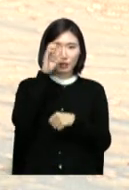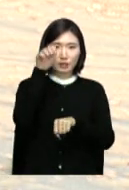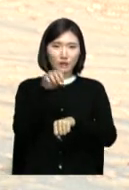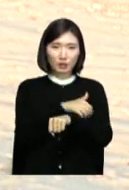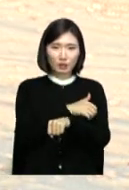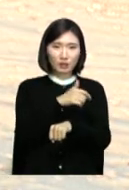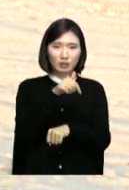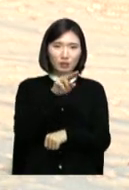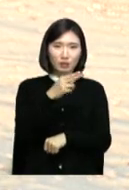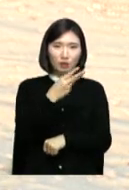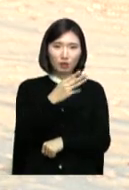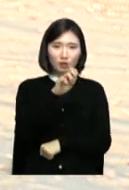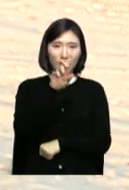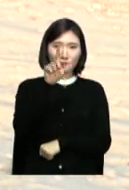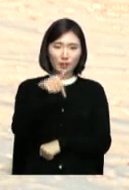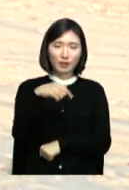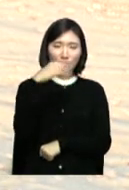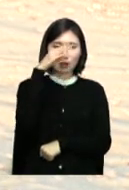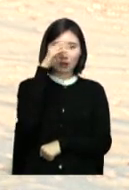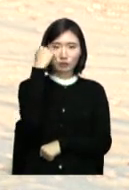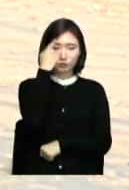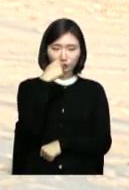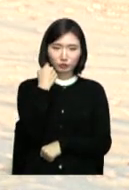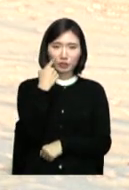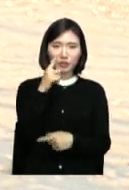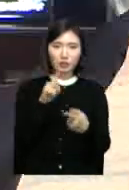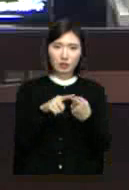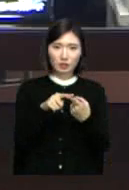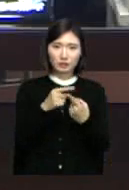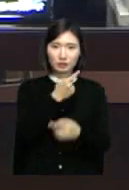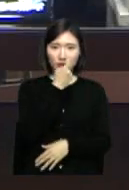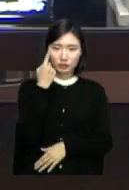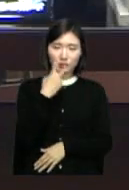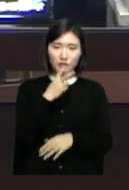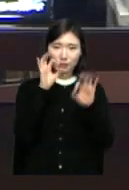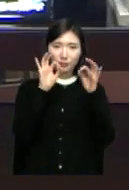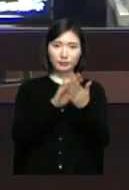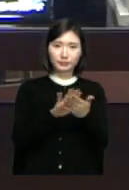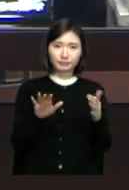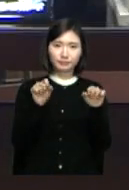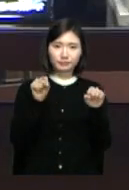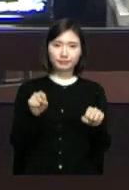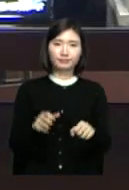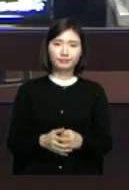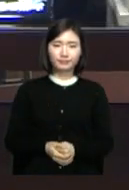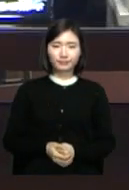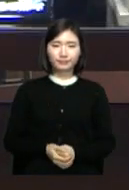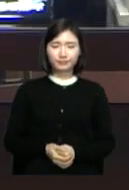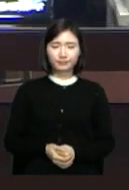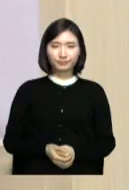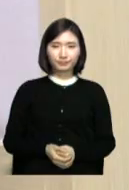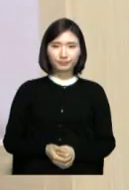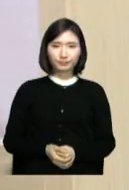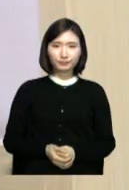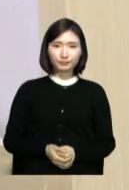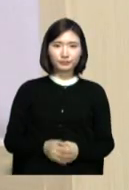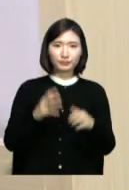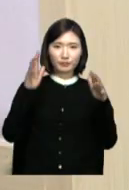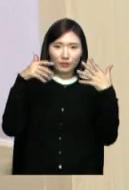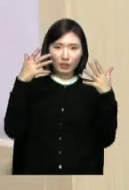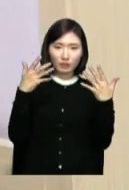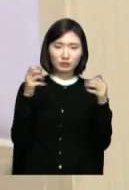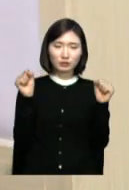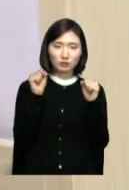겸의 증상과 예방법을 살펴봅니다네 안녕하세요 안녕하세요네 그 가을